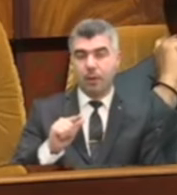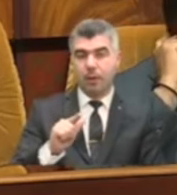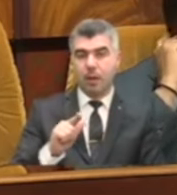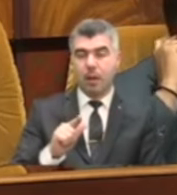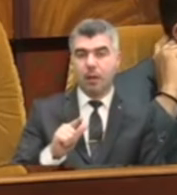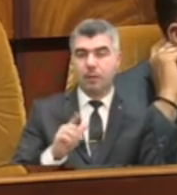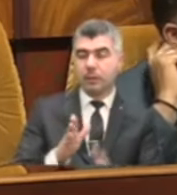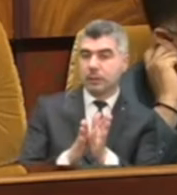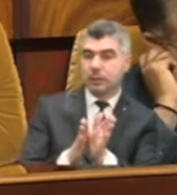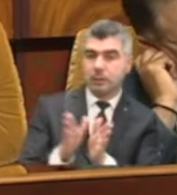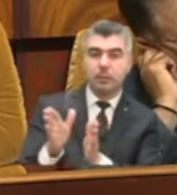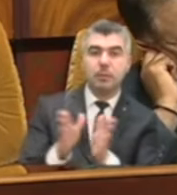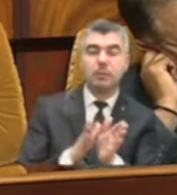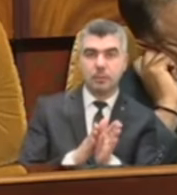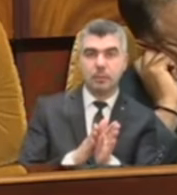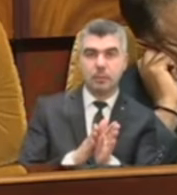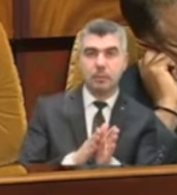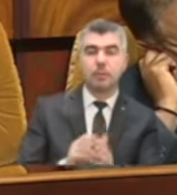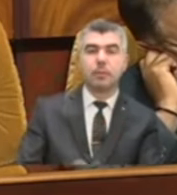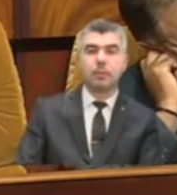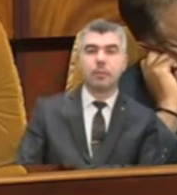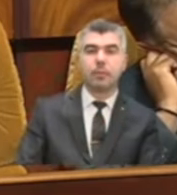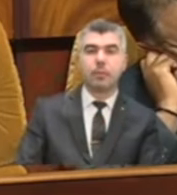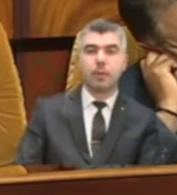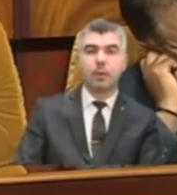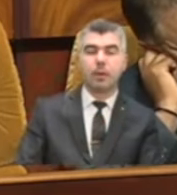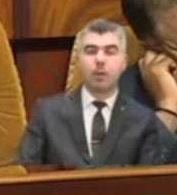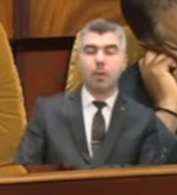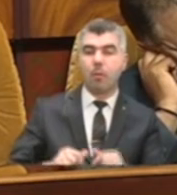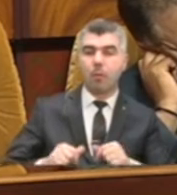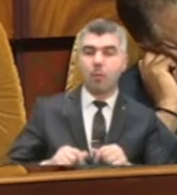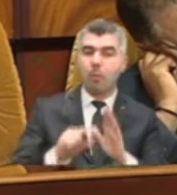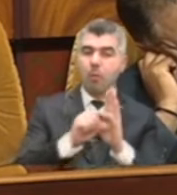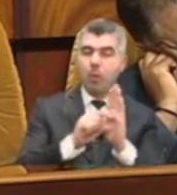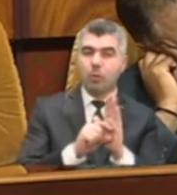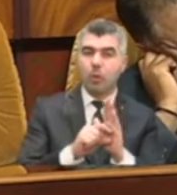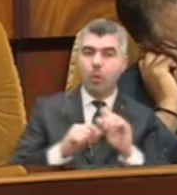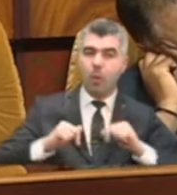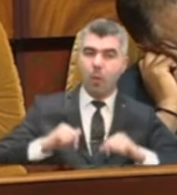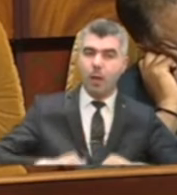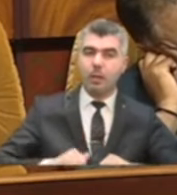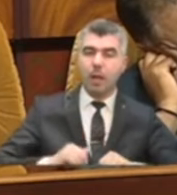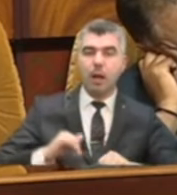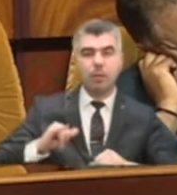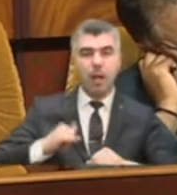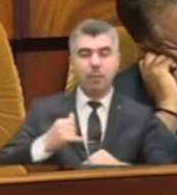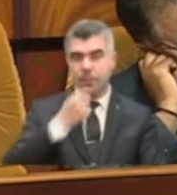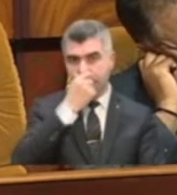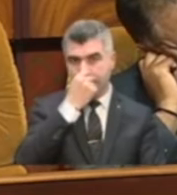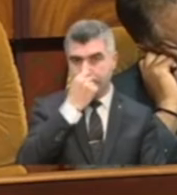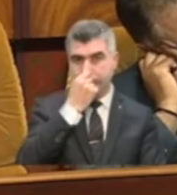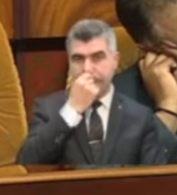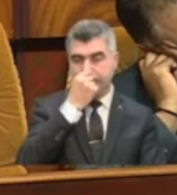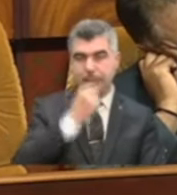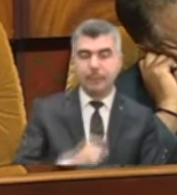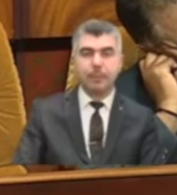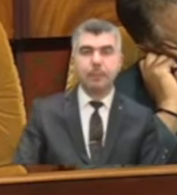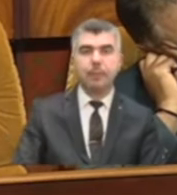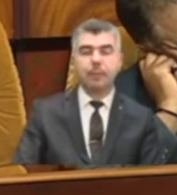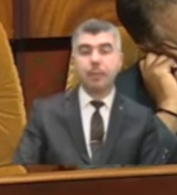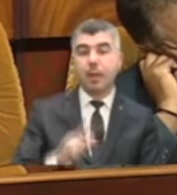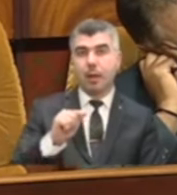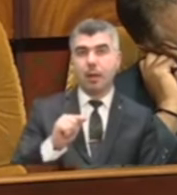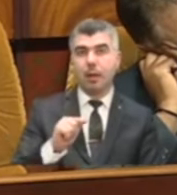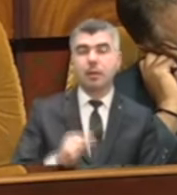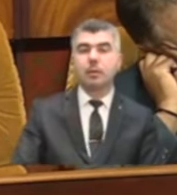وطيد مع الموضوع نتاع الوزاره ديالكم، وزاره الشباب. وفي هذا الاطار عندنا مجموعه